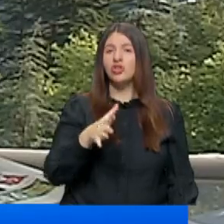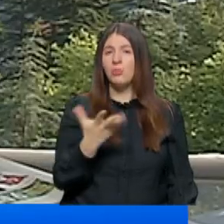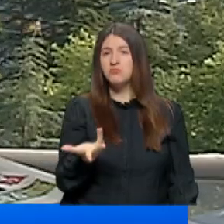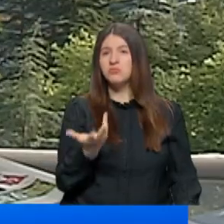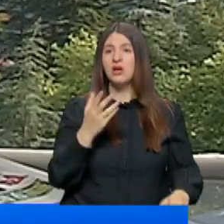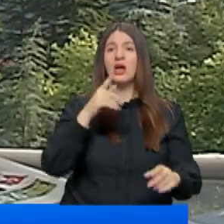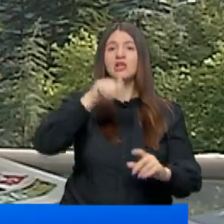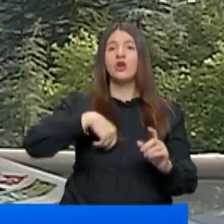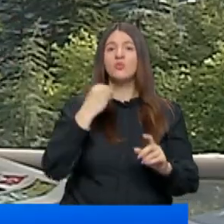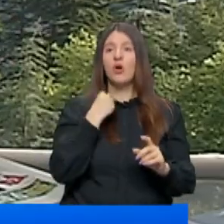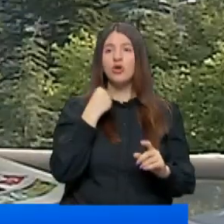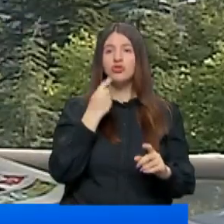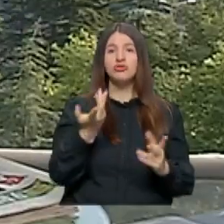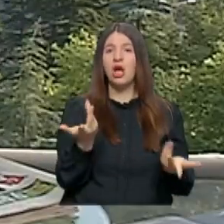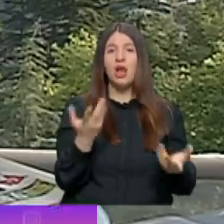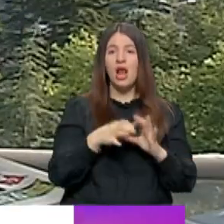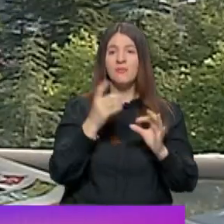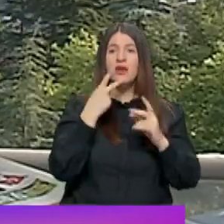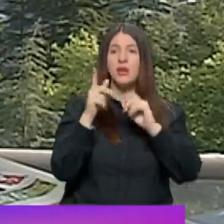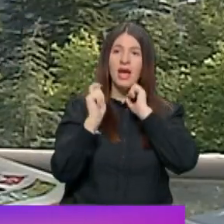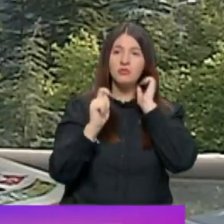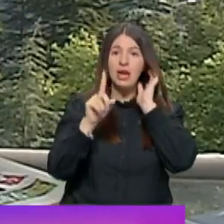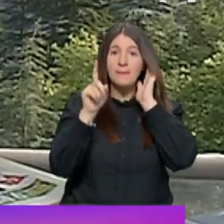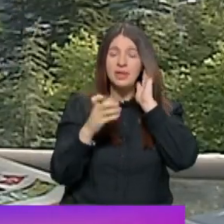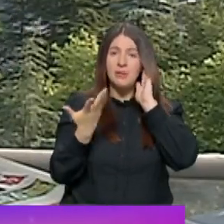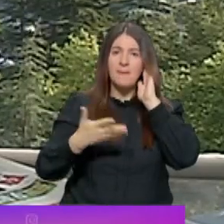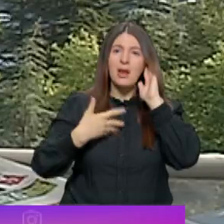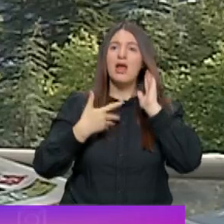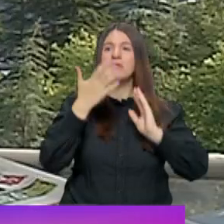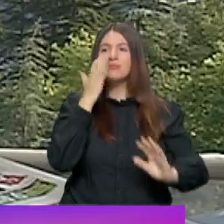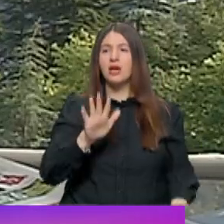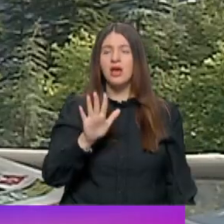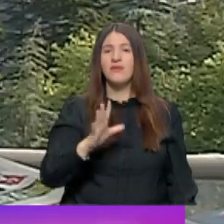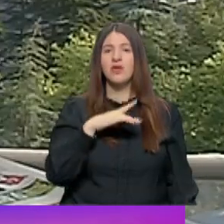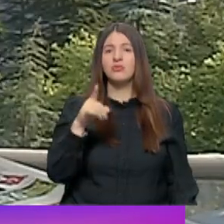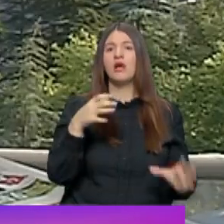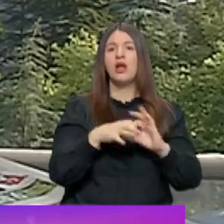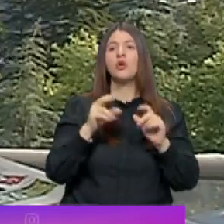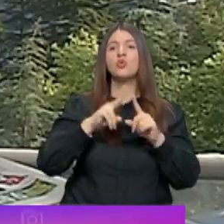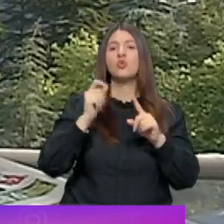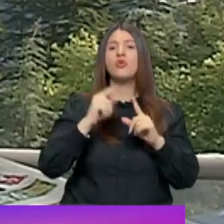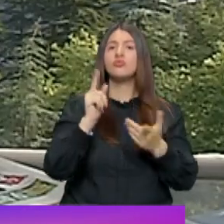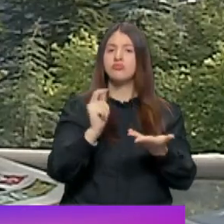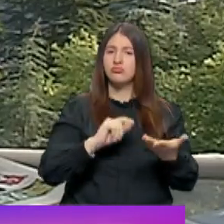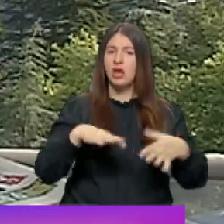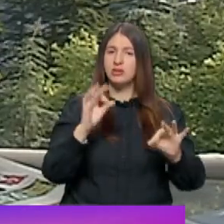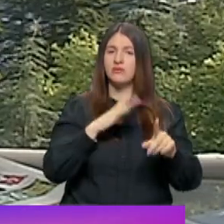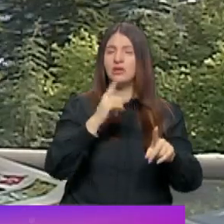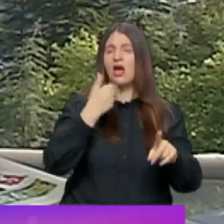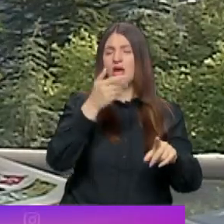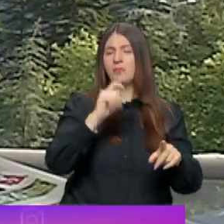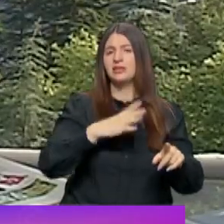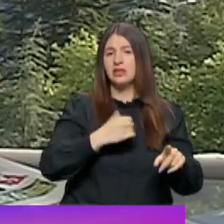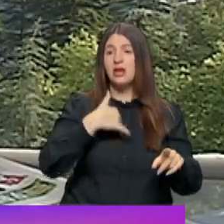kart borçları, kredi kartı borçları ile ilgili bir açıklama yapacak mı diye bir beklenti vardı. Buna dair notlarımız var, aktarmak isteriz